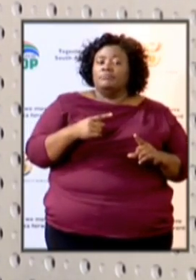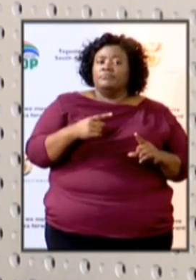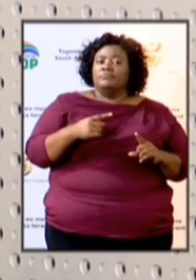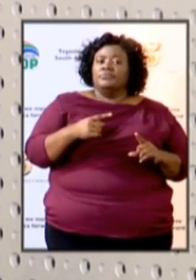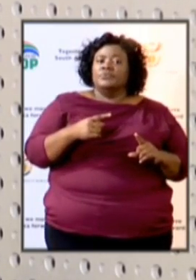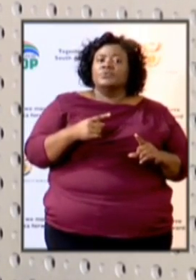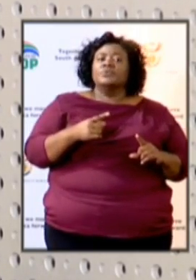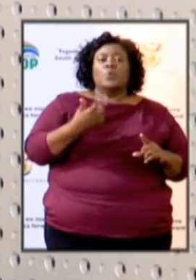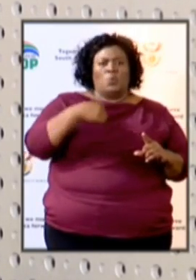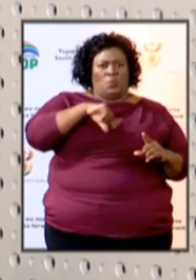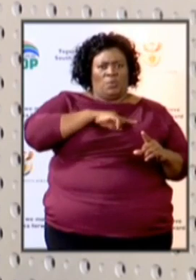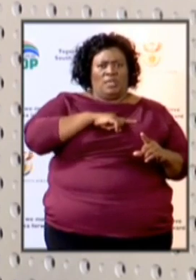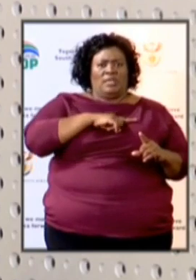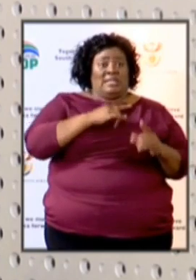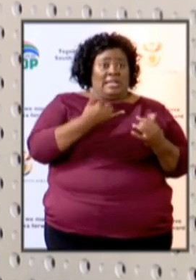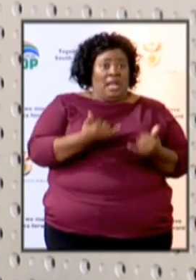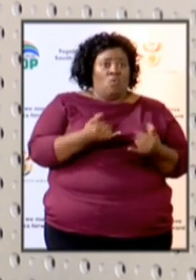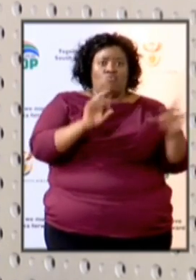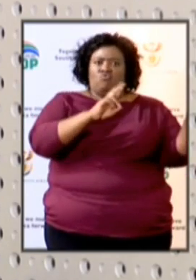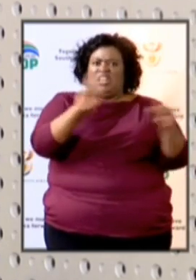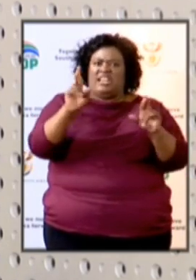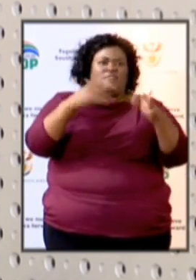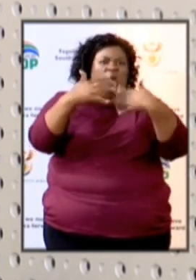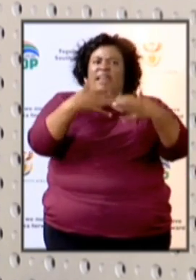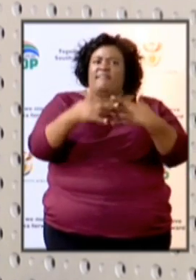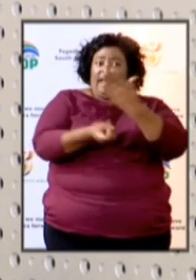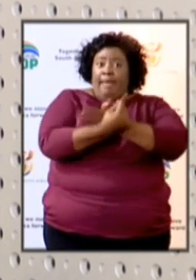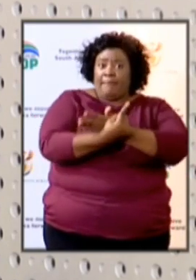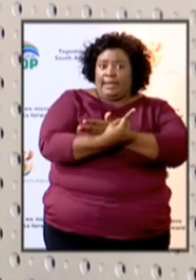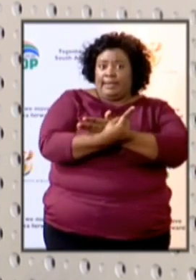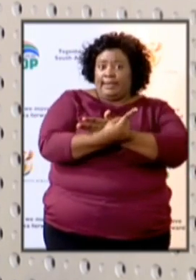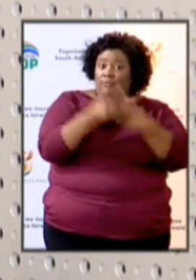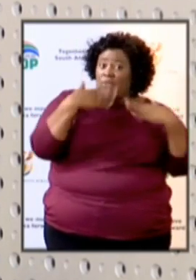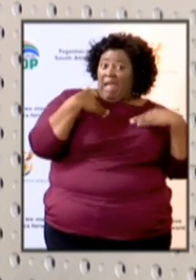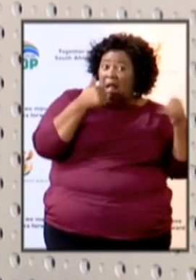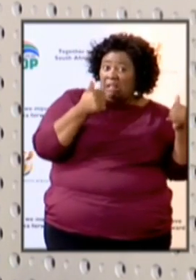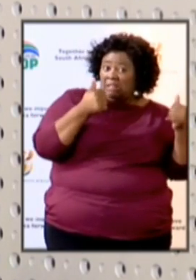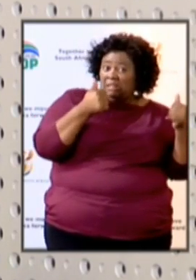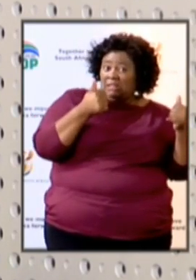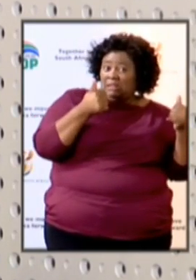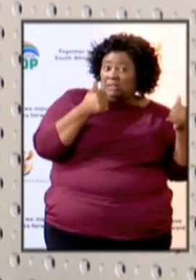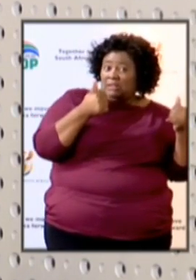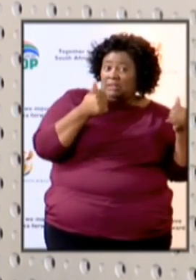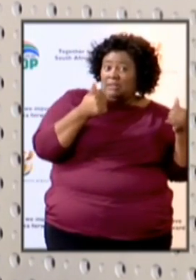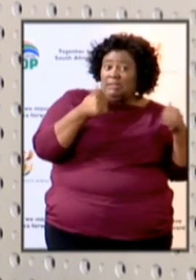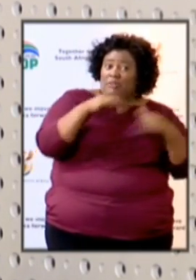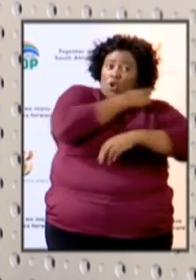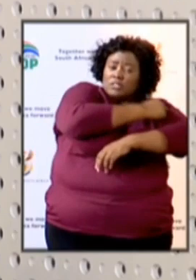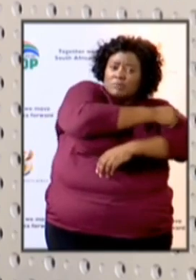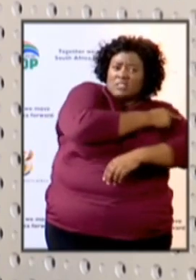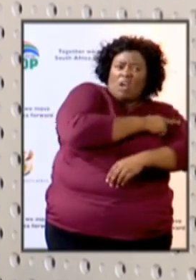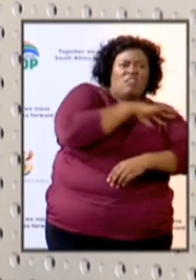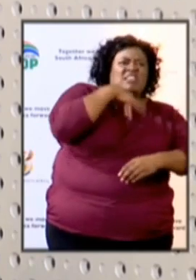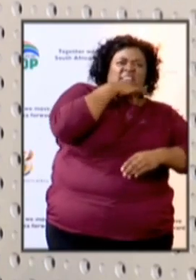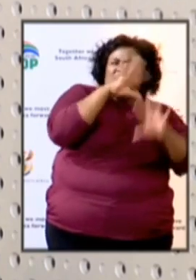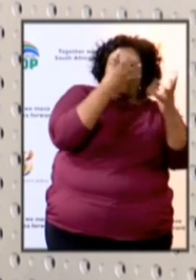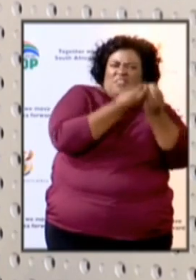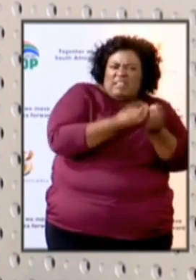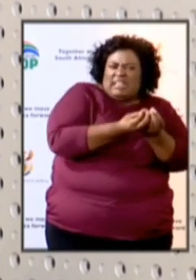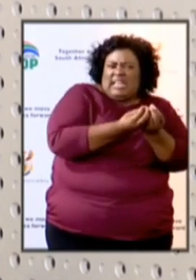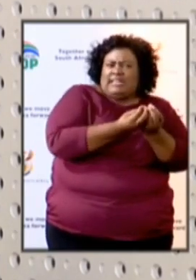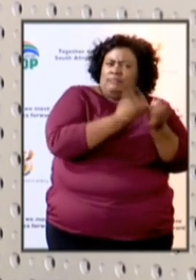sethu sesisilungele noma isiphi isimo ngokwezempilo kuyazanywa njengoba nibonile kwakhiwa ama